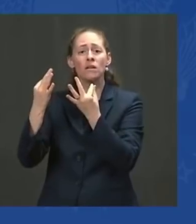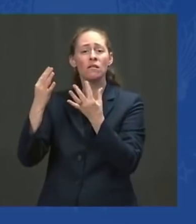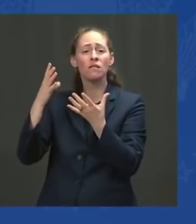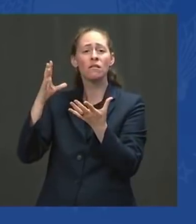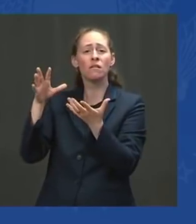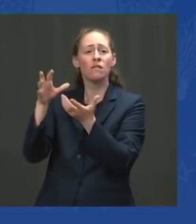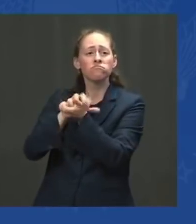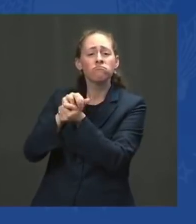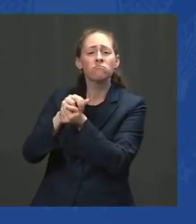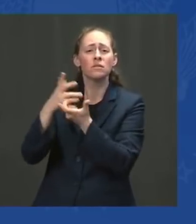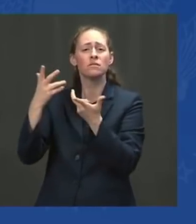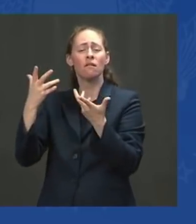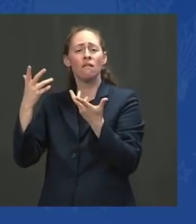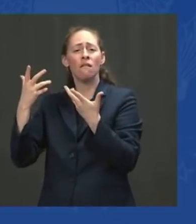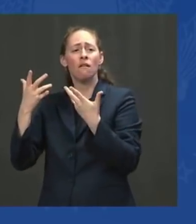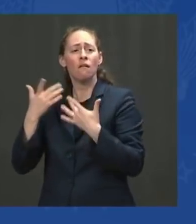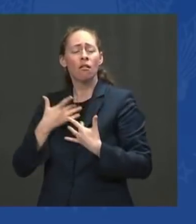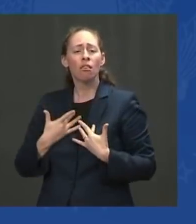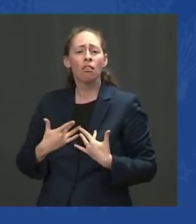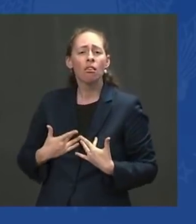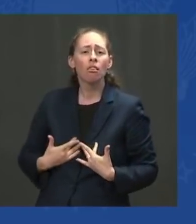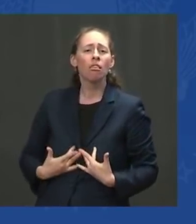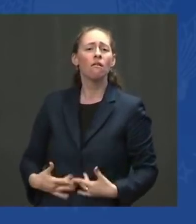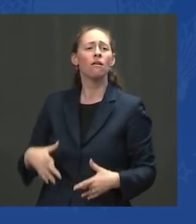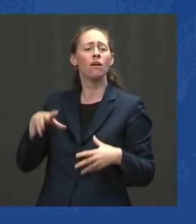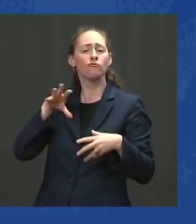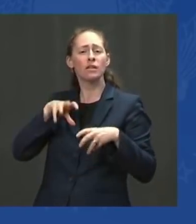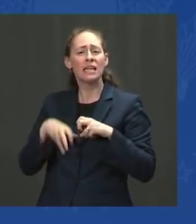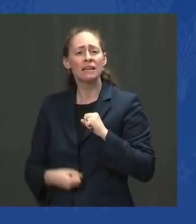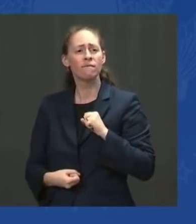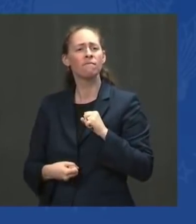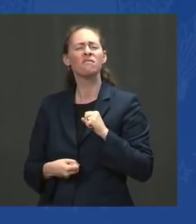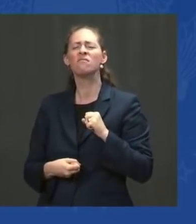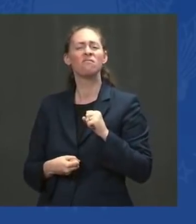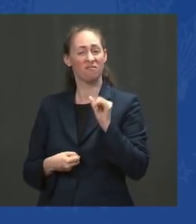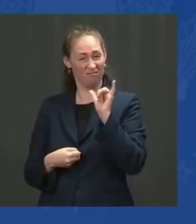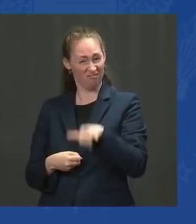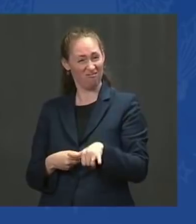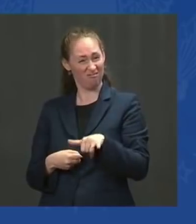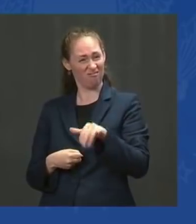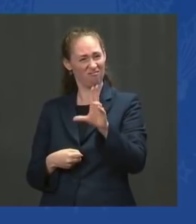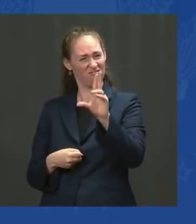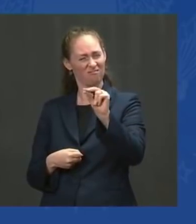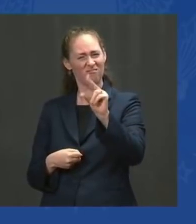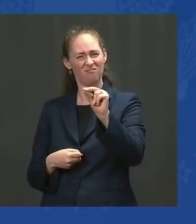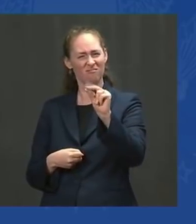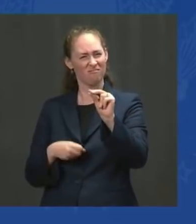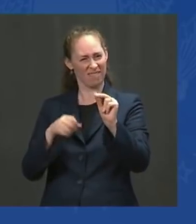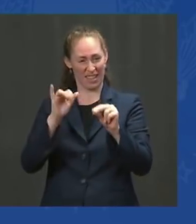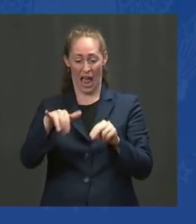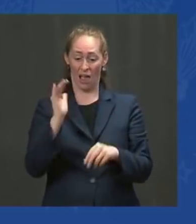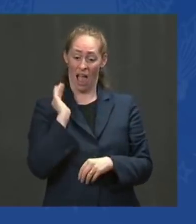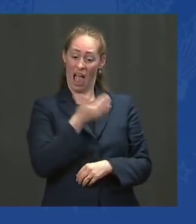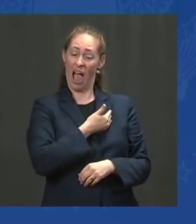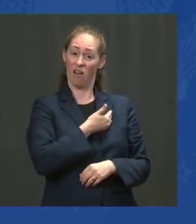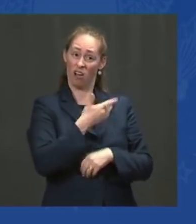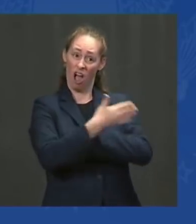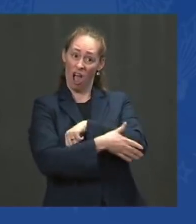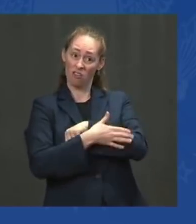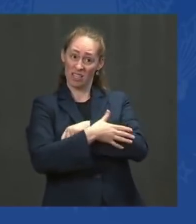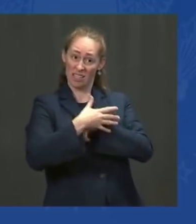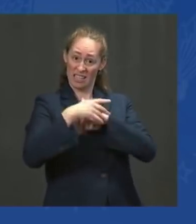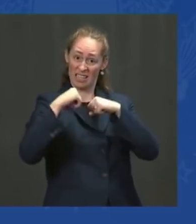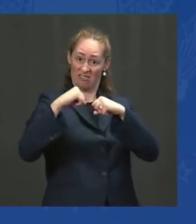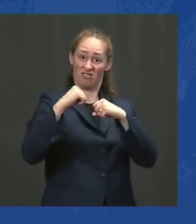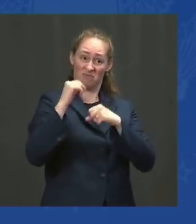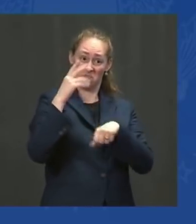要投降了。那另外一个问题啊，也是这个啊十分现实的，就是啊美国所谓的扶持的这个